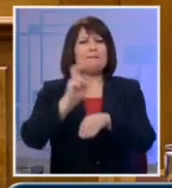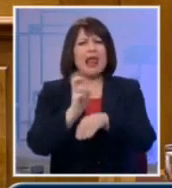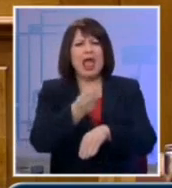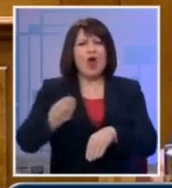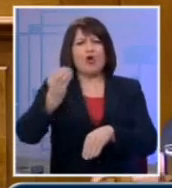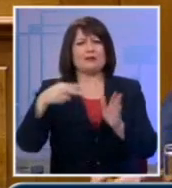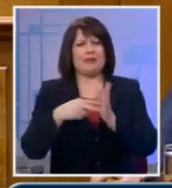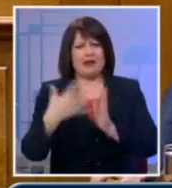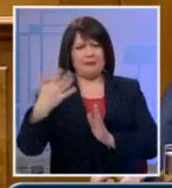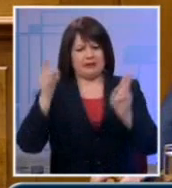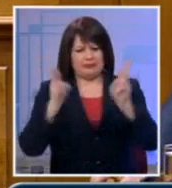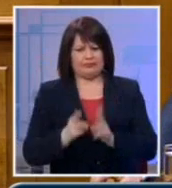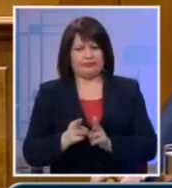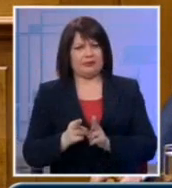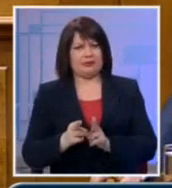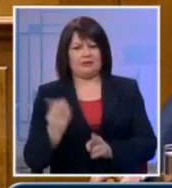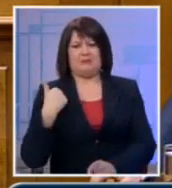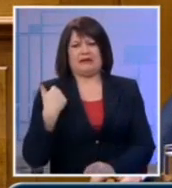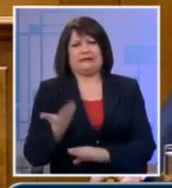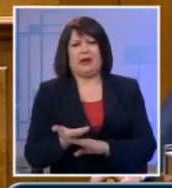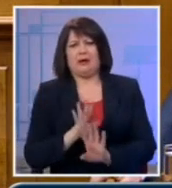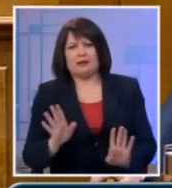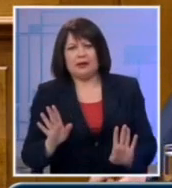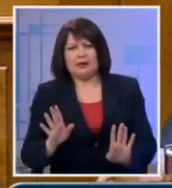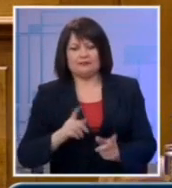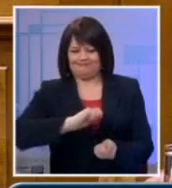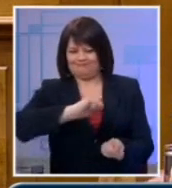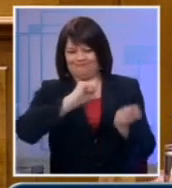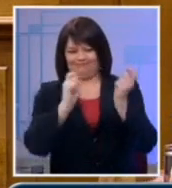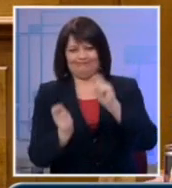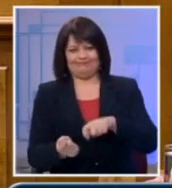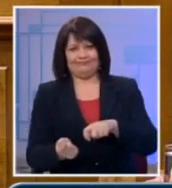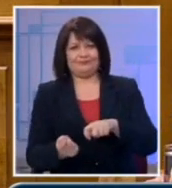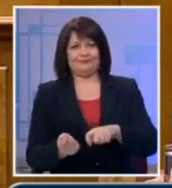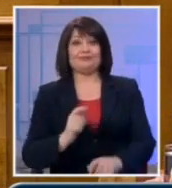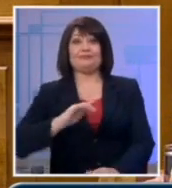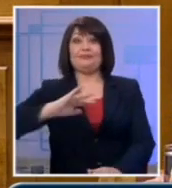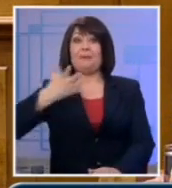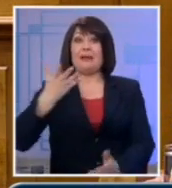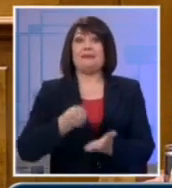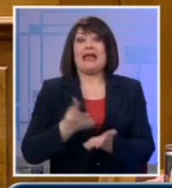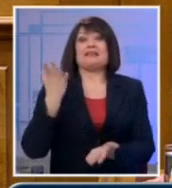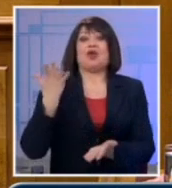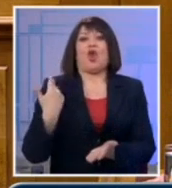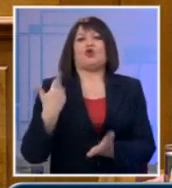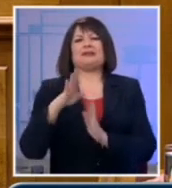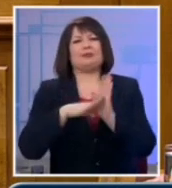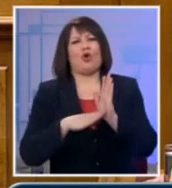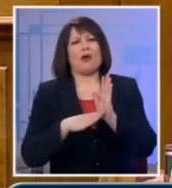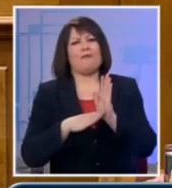για το 2015, καθώς και η αντικατάσταση της περίφημης πέμπτης αξιολόγησης του προηγούμενου